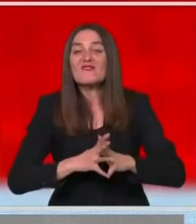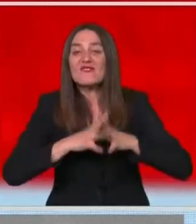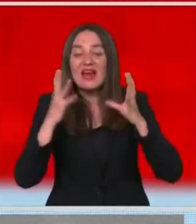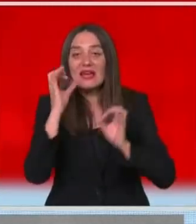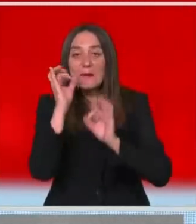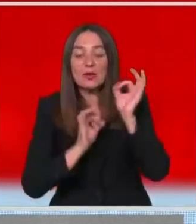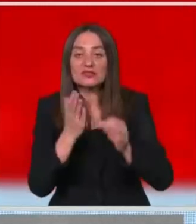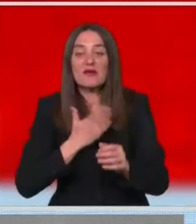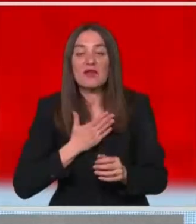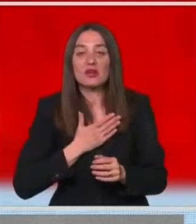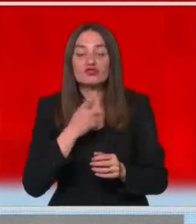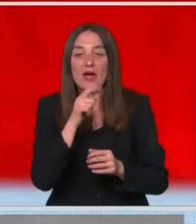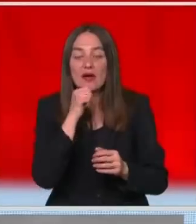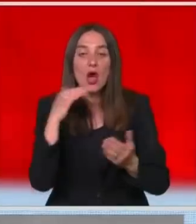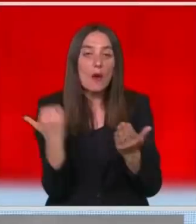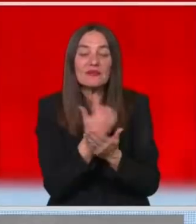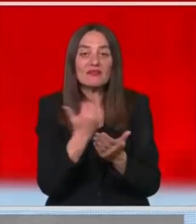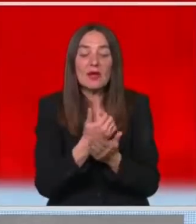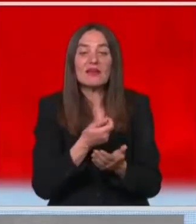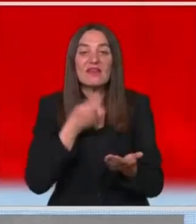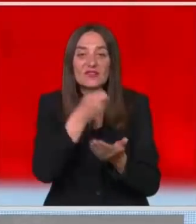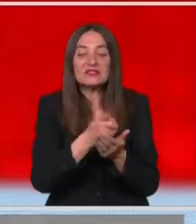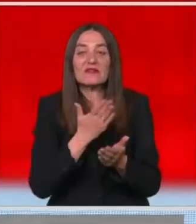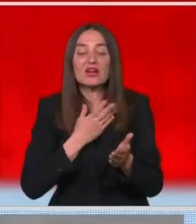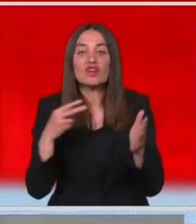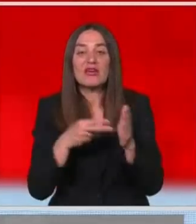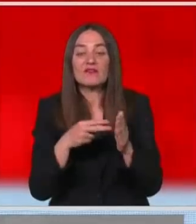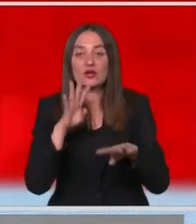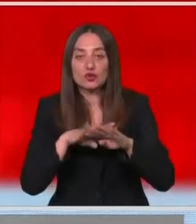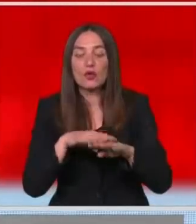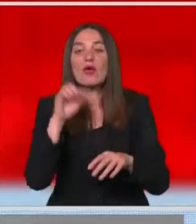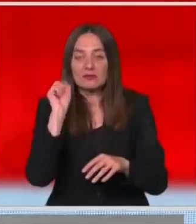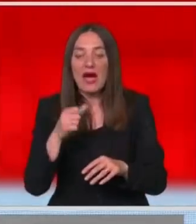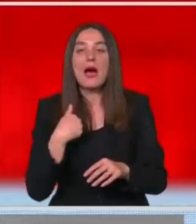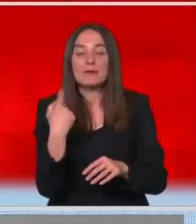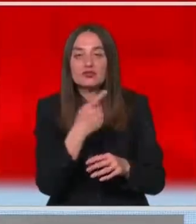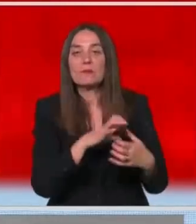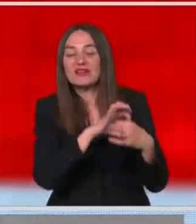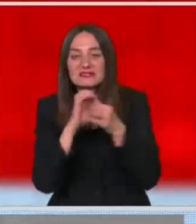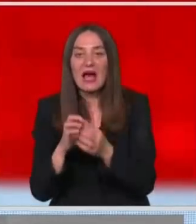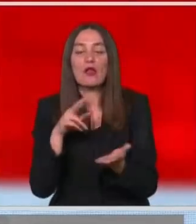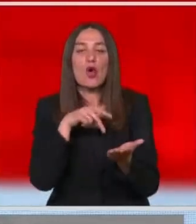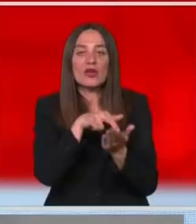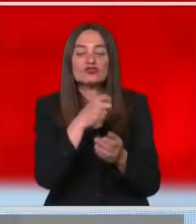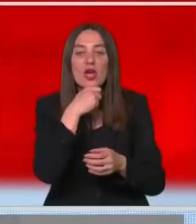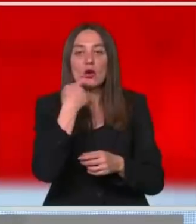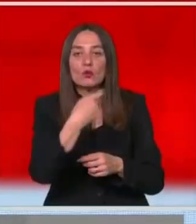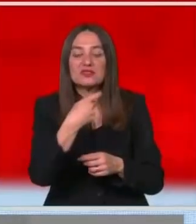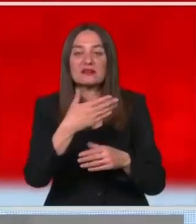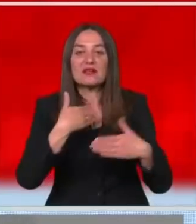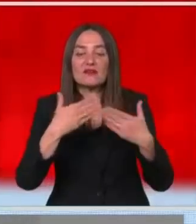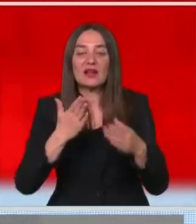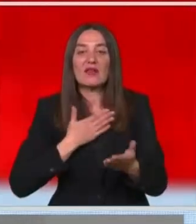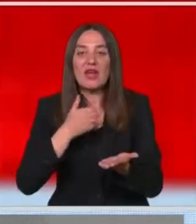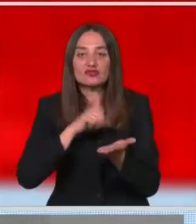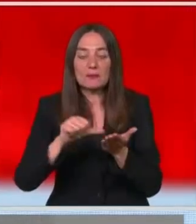ogroman procenat naše EBITDA i obnavljamo investicije naše infrastrukture, biznis neće funkcionisati. Dakle, da, mi ćemo stalno ići i kucati na vrata